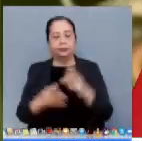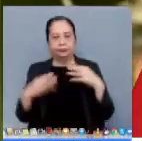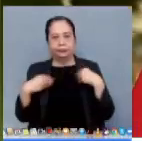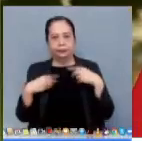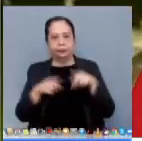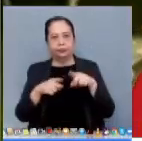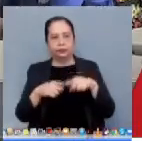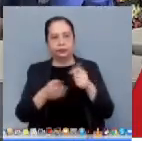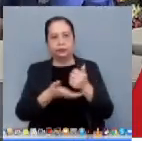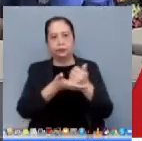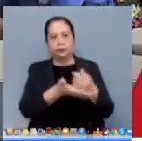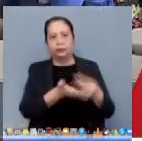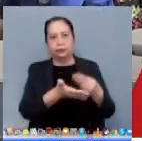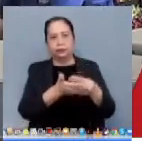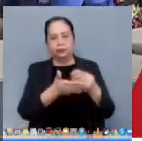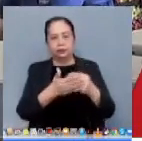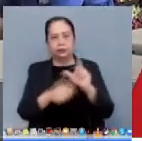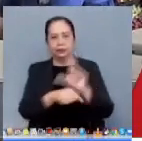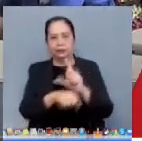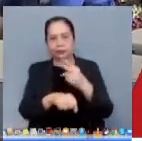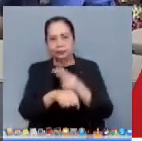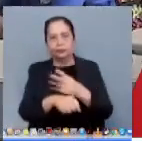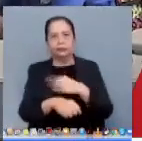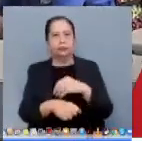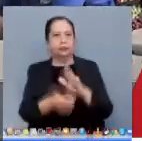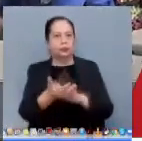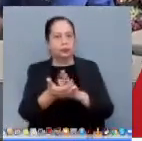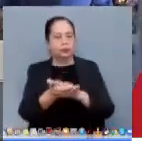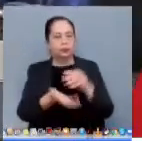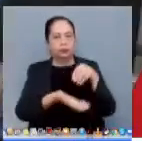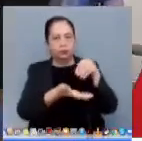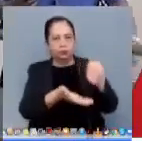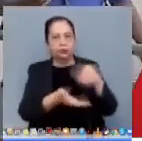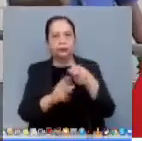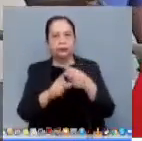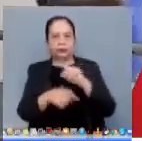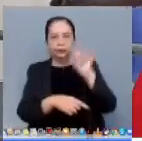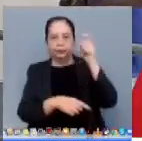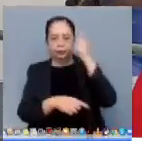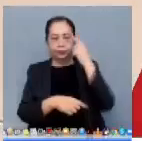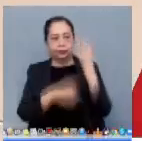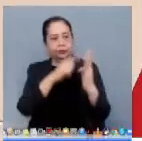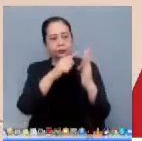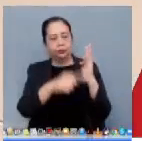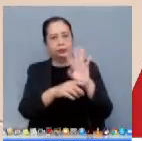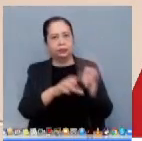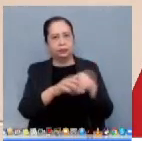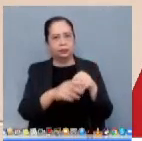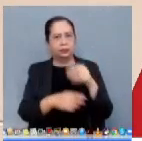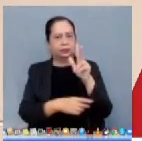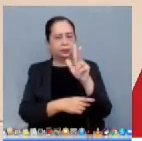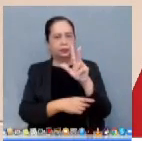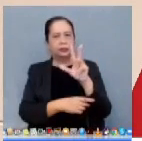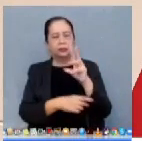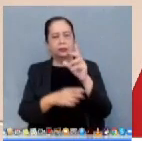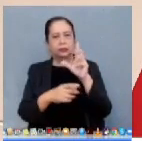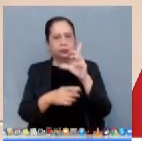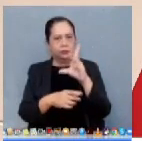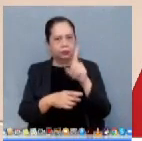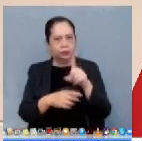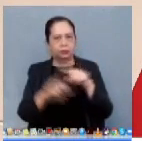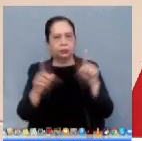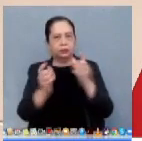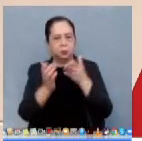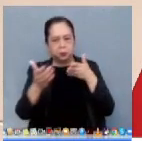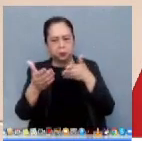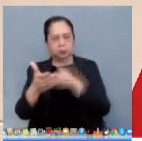pinansyal, pangkabuhayan at school assistance mula sa gobyerno. Ang apat ay kabilang sa 31 nakaligtas matapos mabangga ng isang